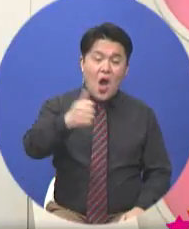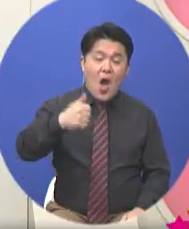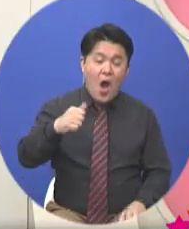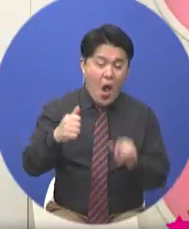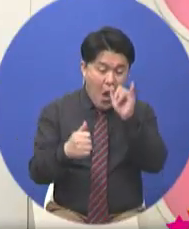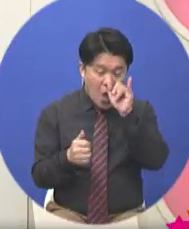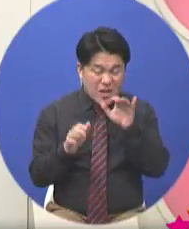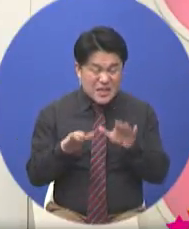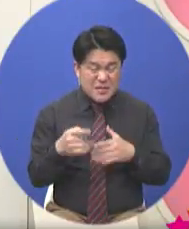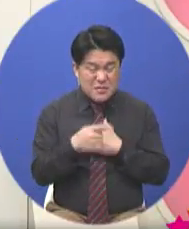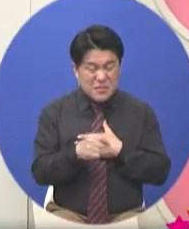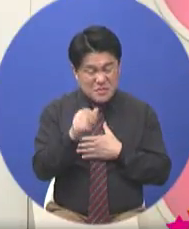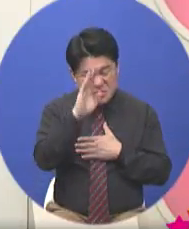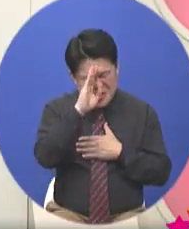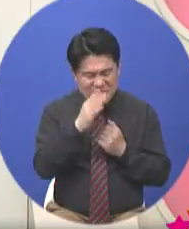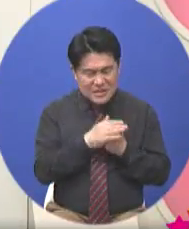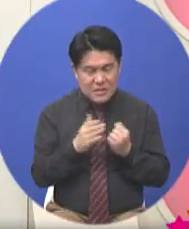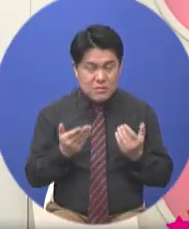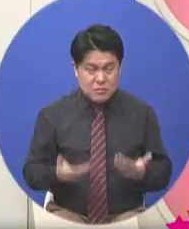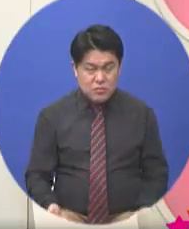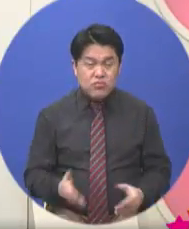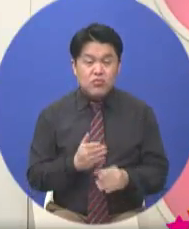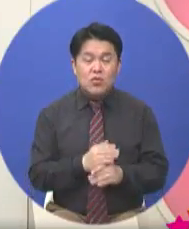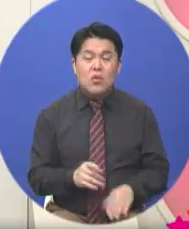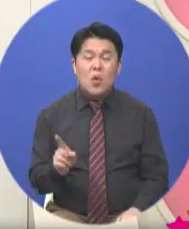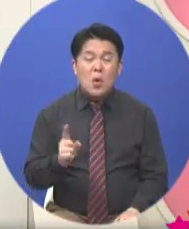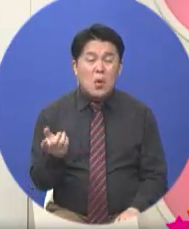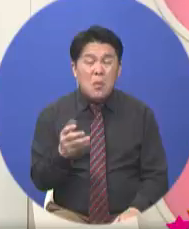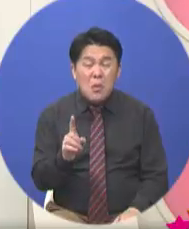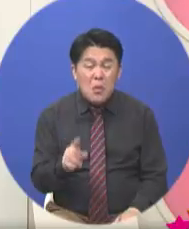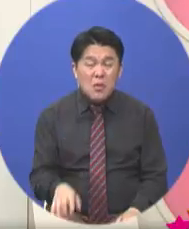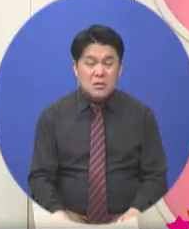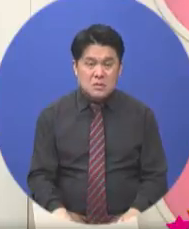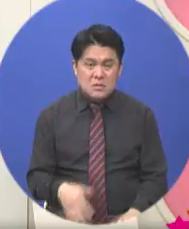네. 몸이 좀 안 좋아서 집에 있어요. 어디가 안 좋으세요?